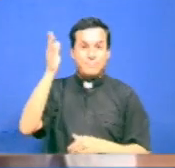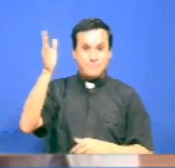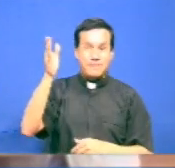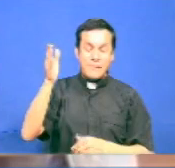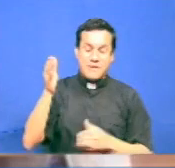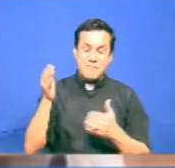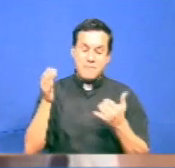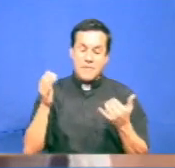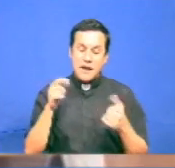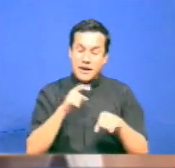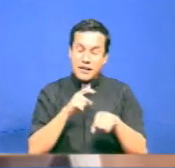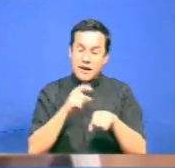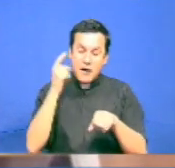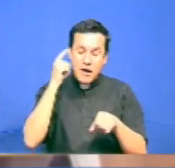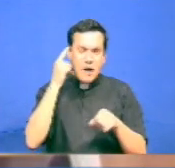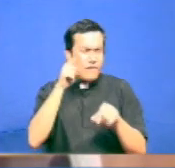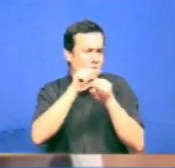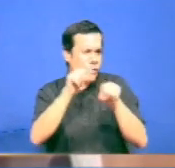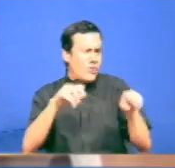hasa waliokufa kwa ugonjwa wa corona,